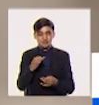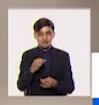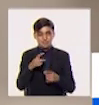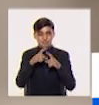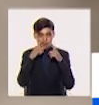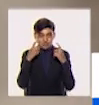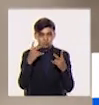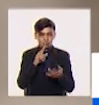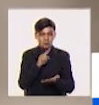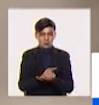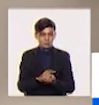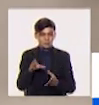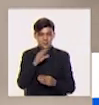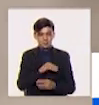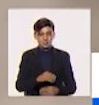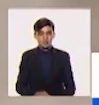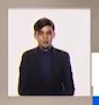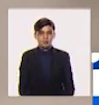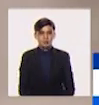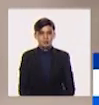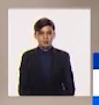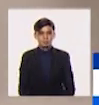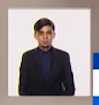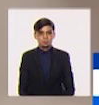Маска киіңіздер, бетперден.